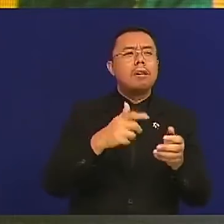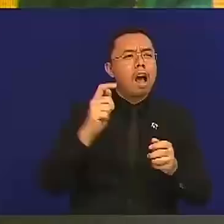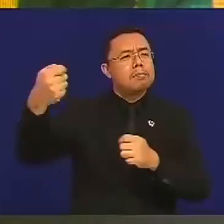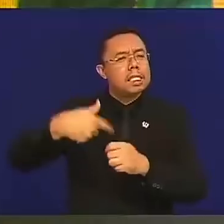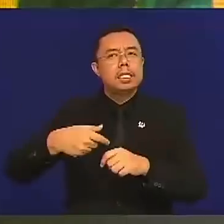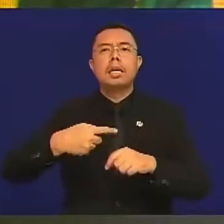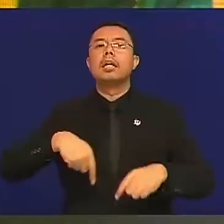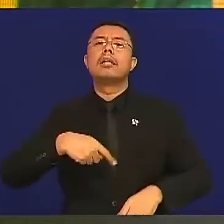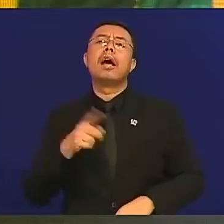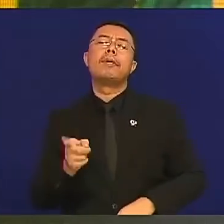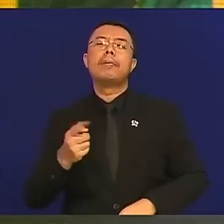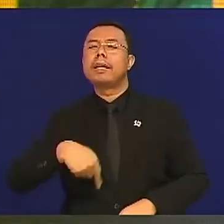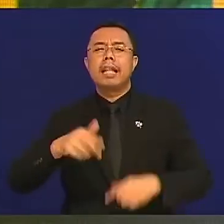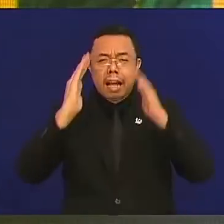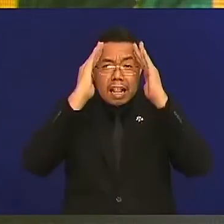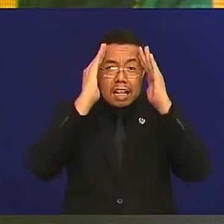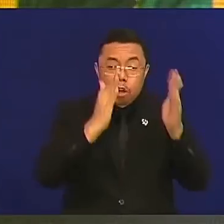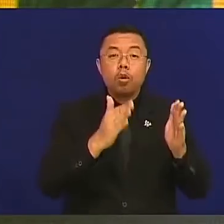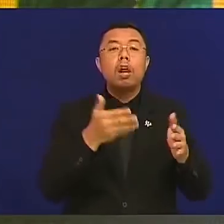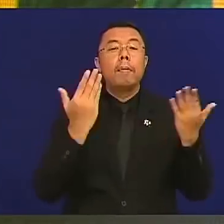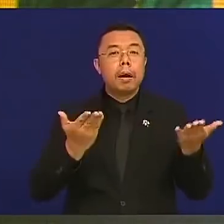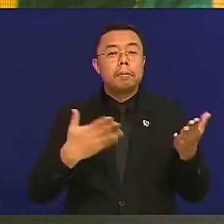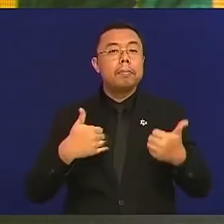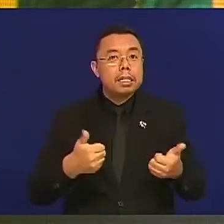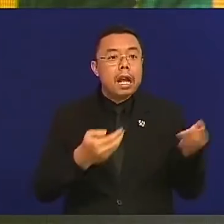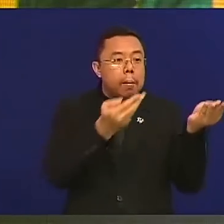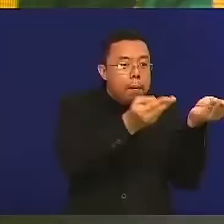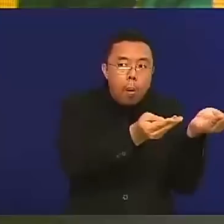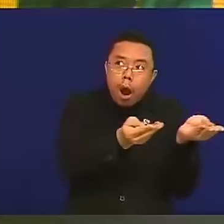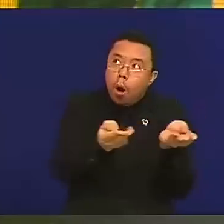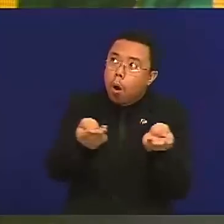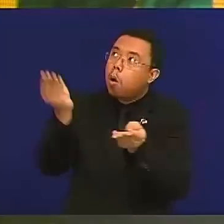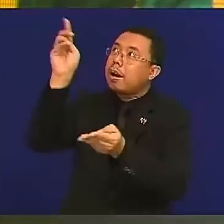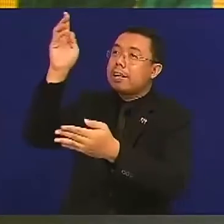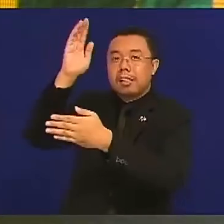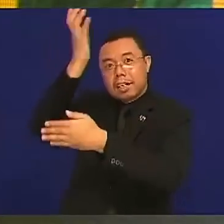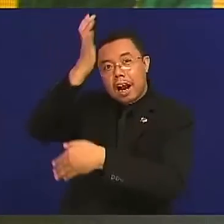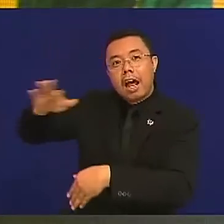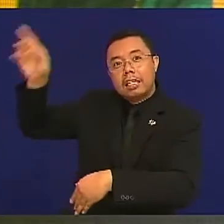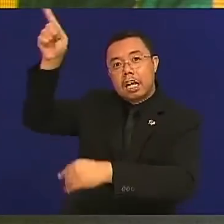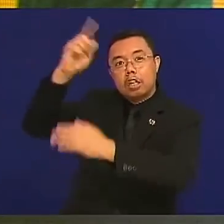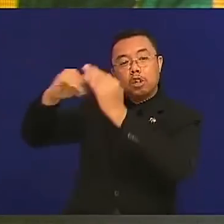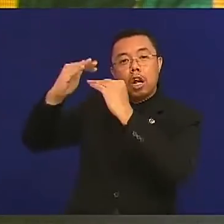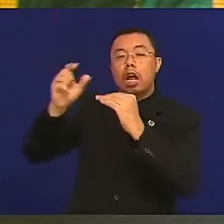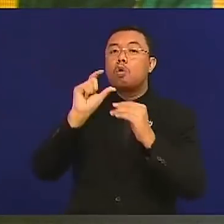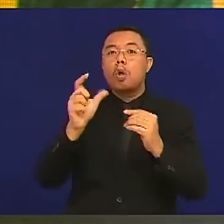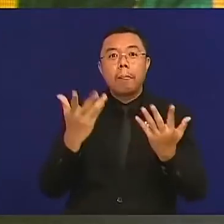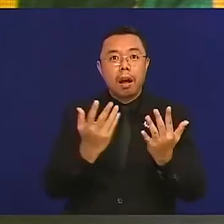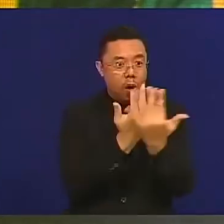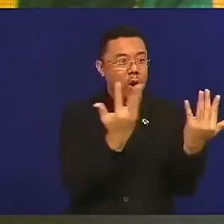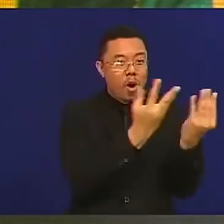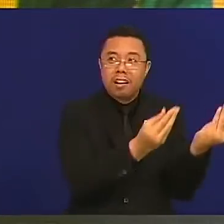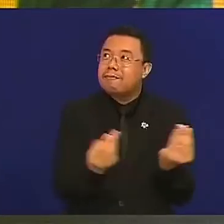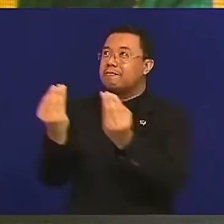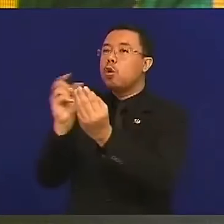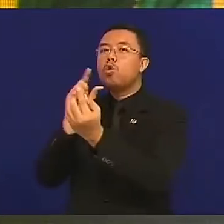Nah kenapa kita gak tekun bagaimana bisa membawa orang ke kerajaan surga untuk